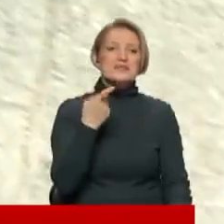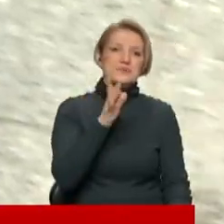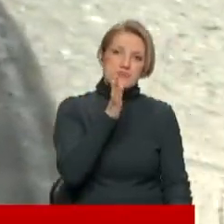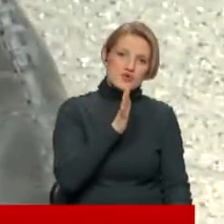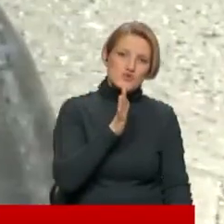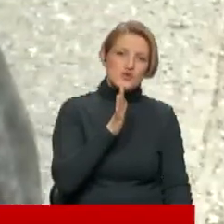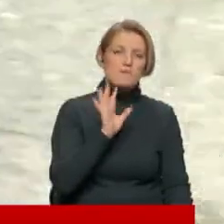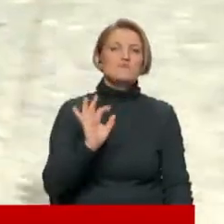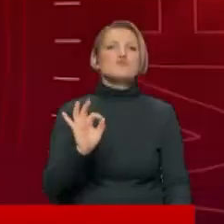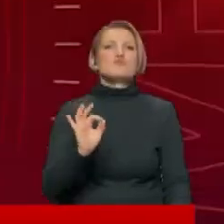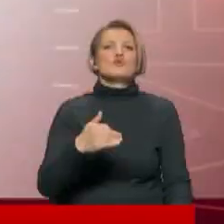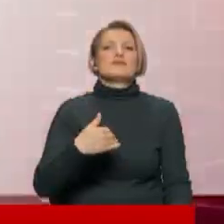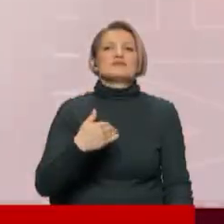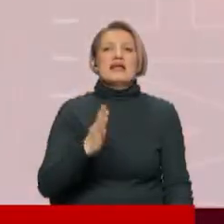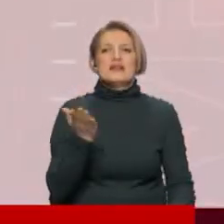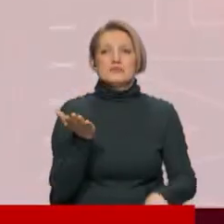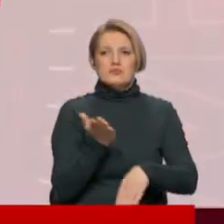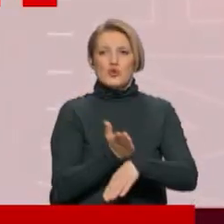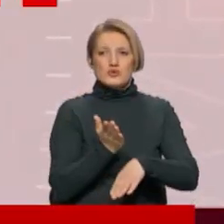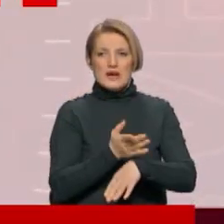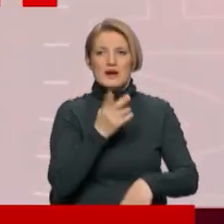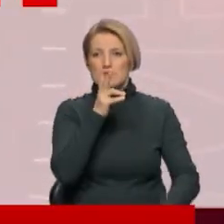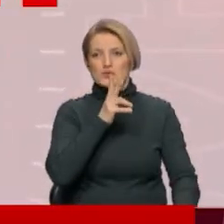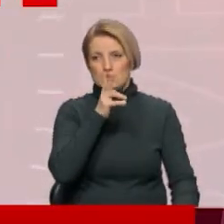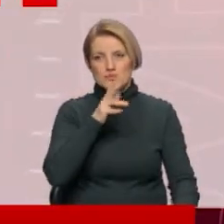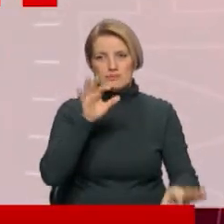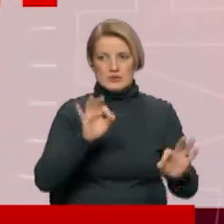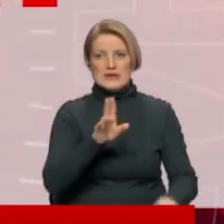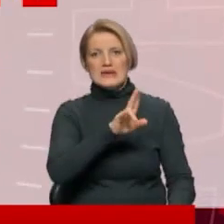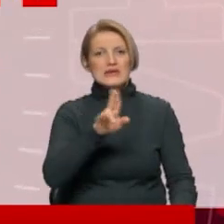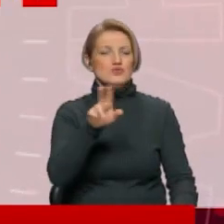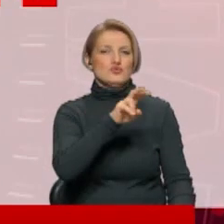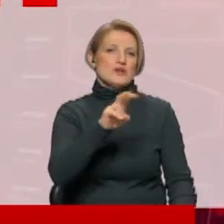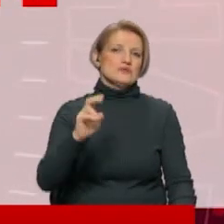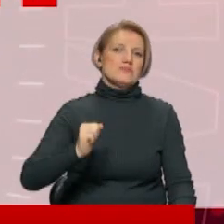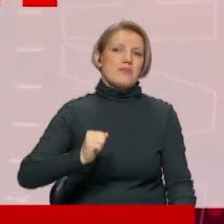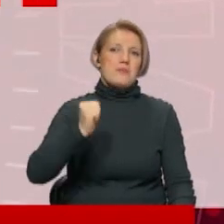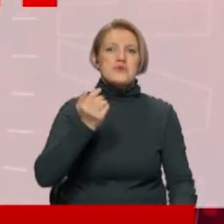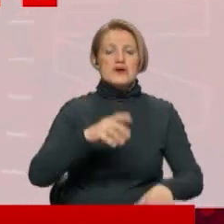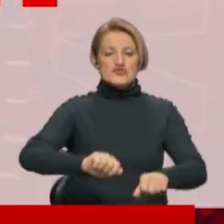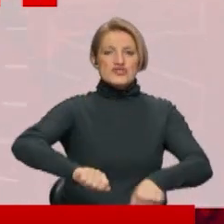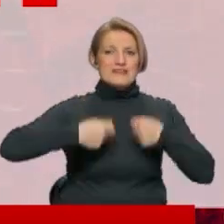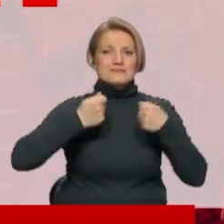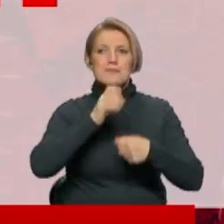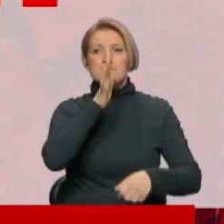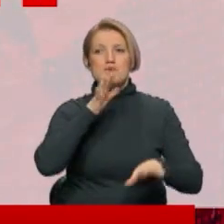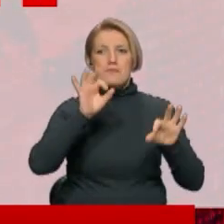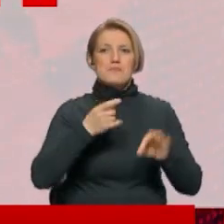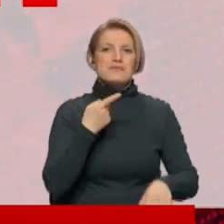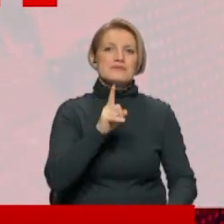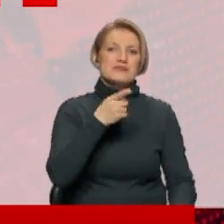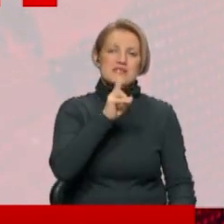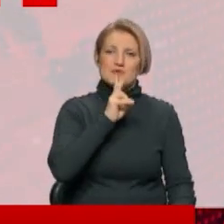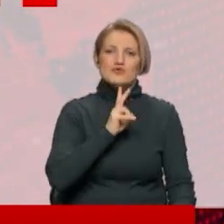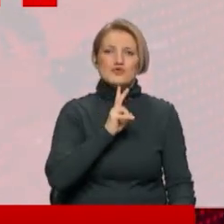1500 lira mümkün değil yani. Botlar yaklaşık 300'den başlıyor. 700-800'e kadar çıkıyor. Çizmeler 500'den başlıyor. 1000 lira, 1200